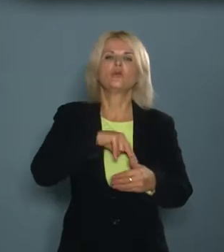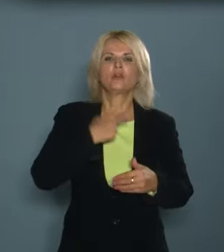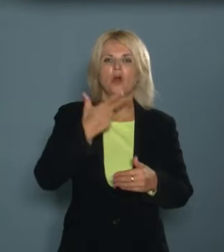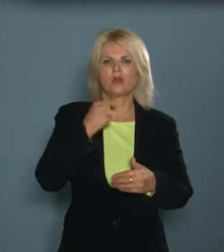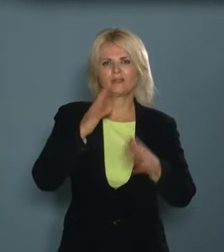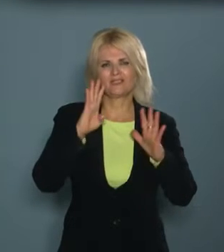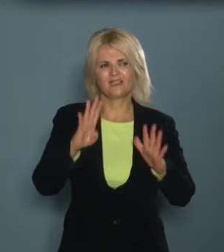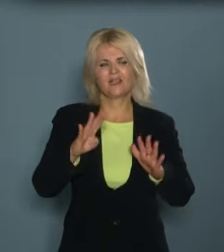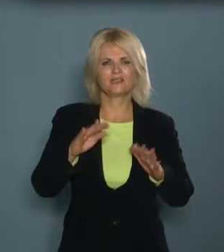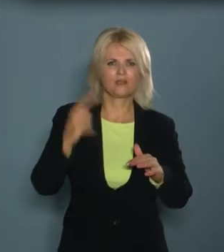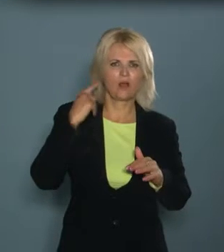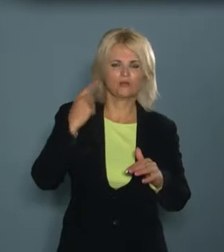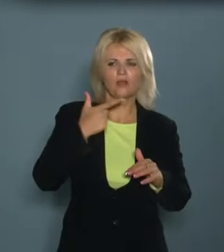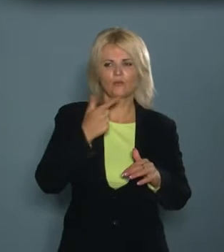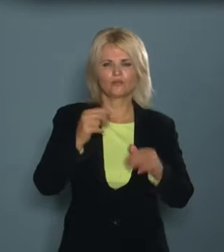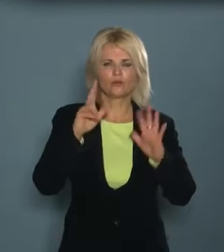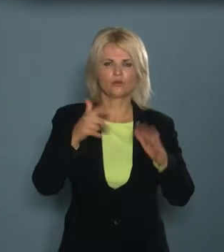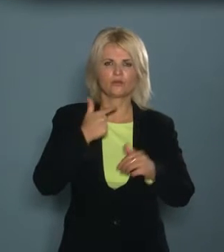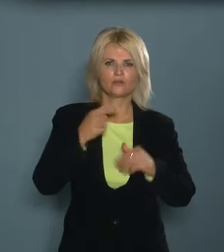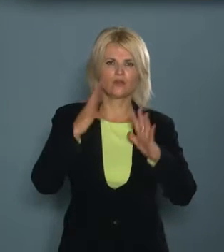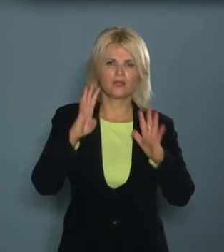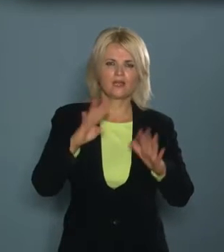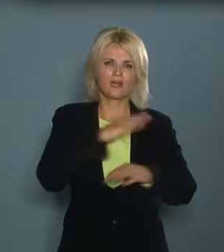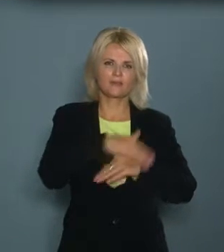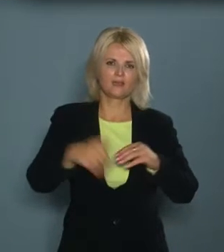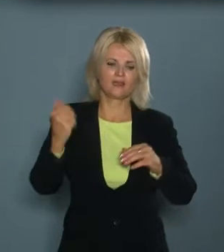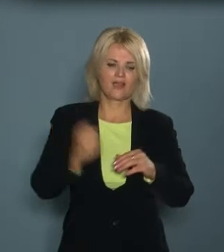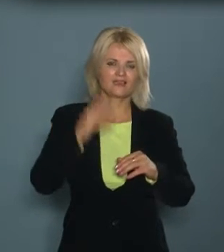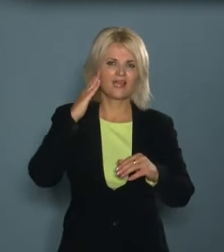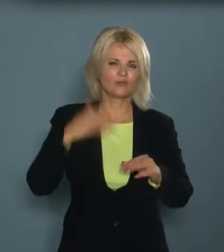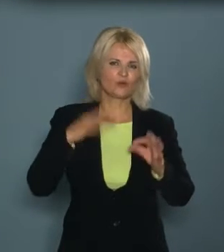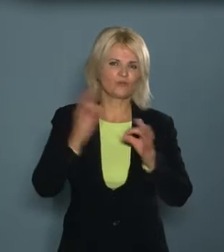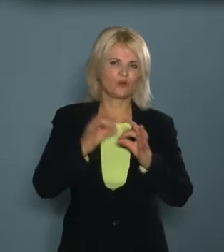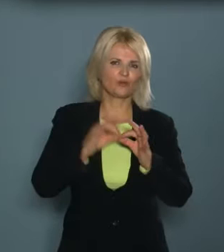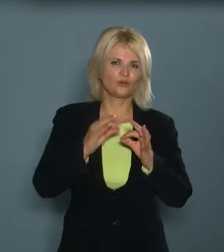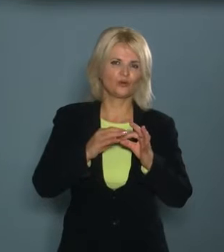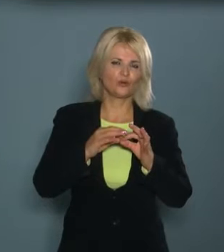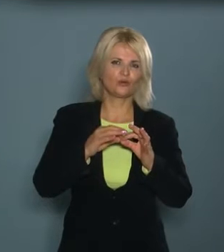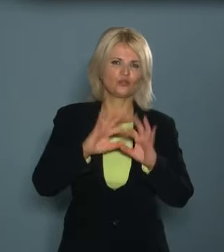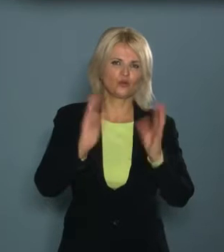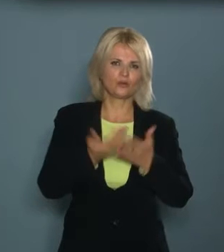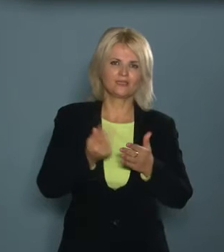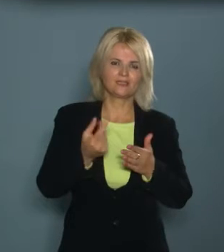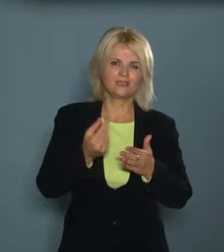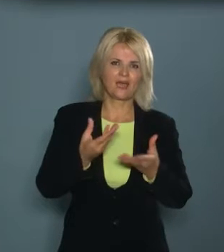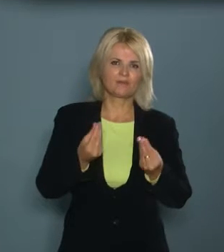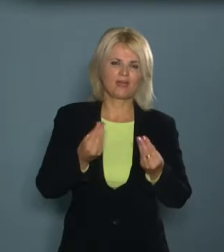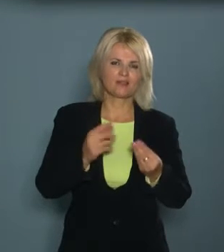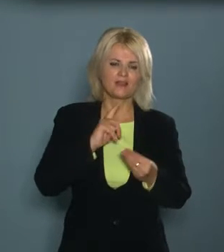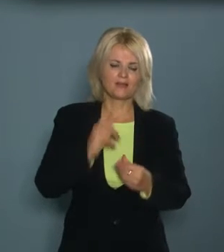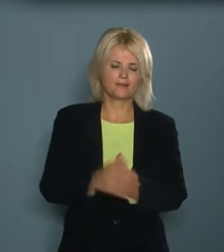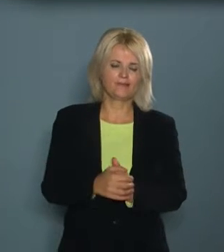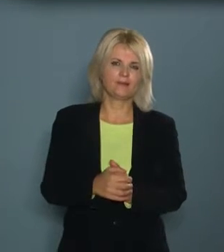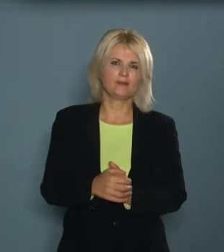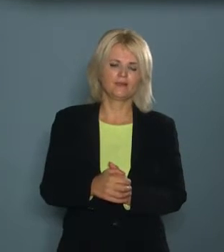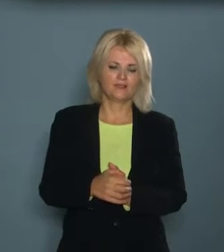is, aztán hallottam ilyen 28-29 milliárdról is. Nem tudom, hogy a pontos vége mekkora lesz, nem tudom, hogy